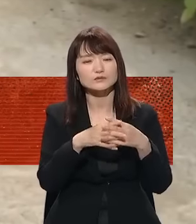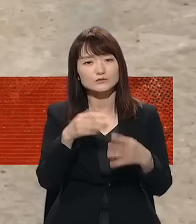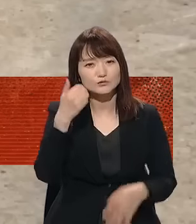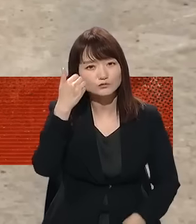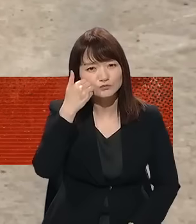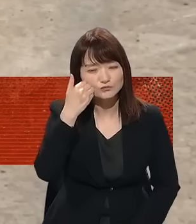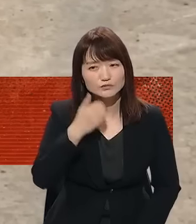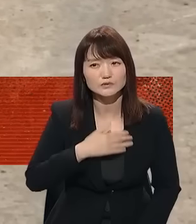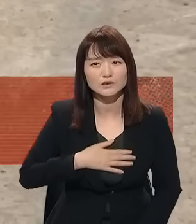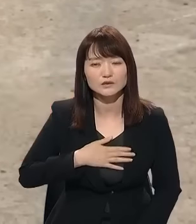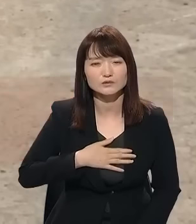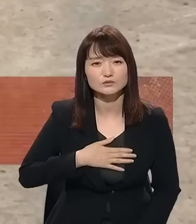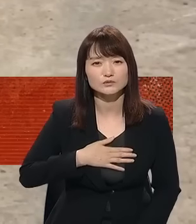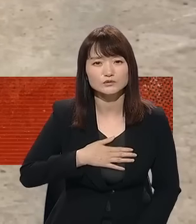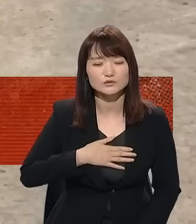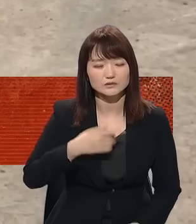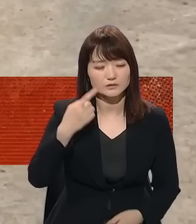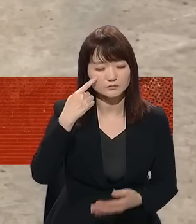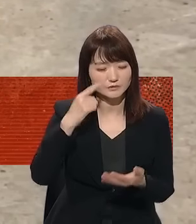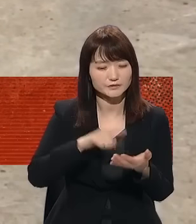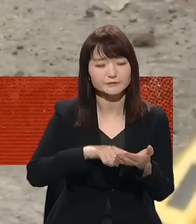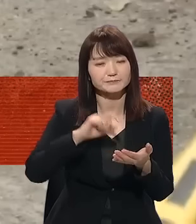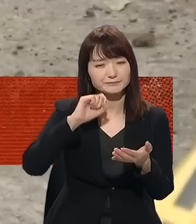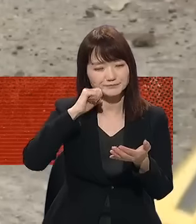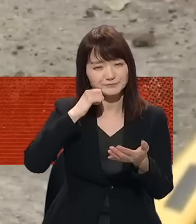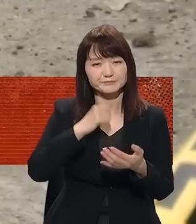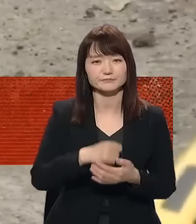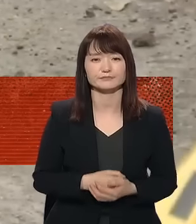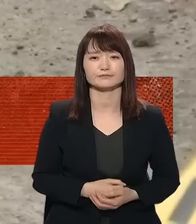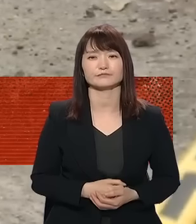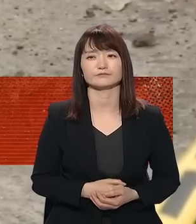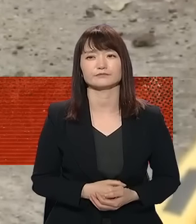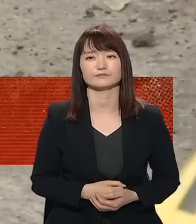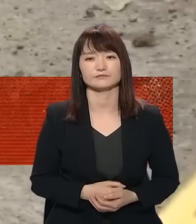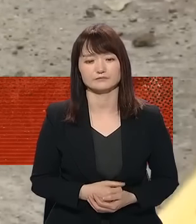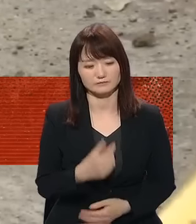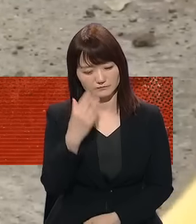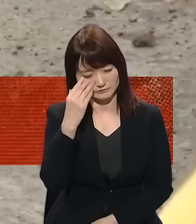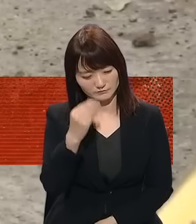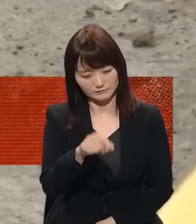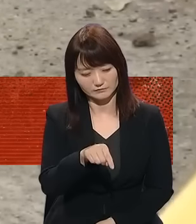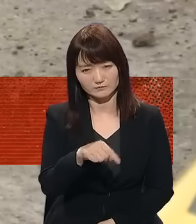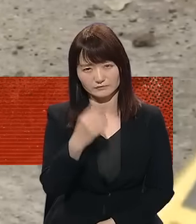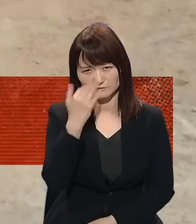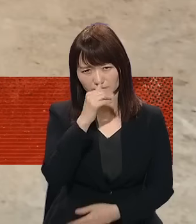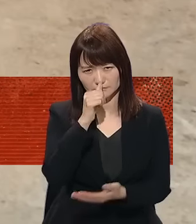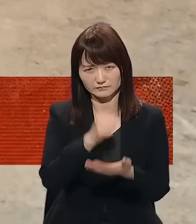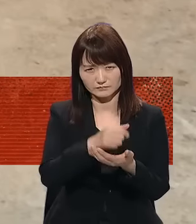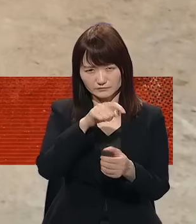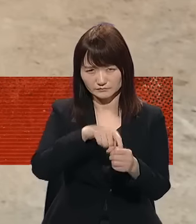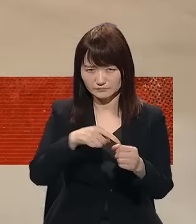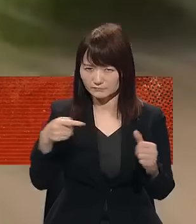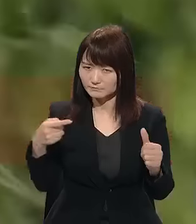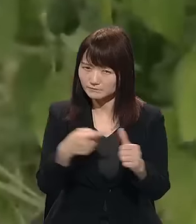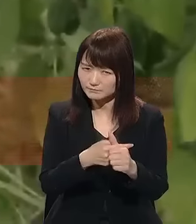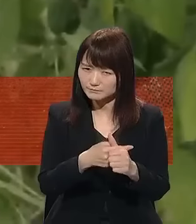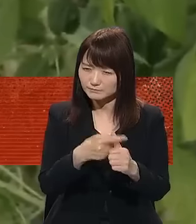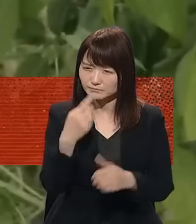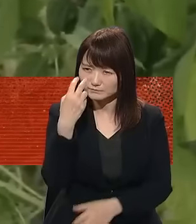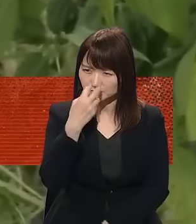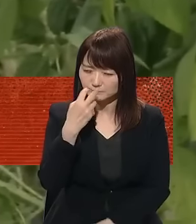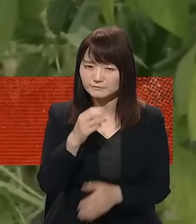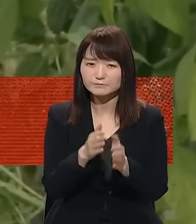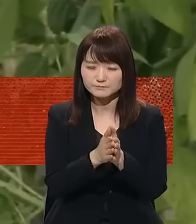소지품들은 또 찾기가 어려웠던 거예요 그래서 경찰에서 처음에이 상태로 봤었을 때 성범죄를 목적으로한 살인이 아닌가 하고 수사를